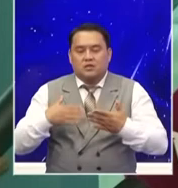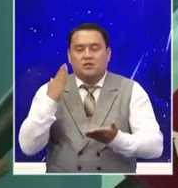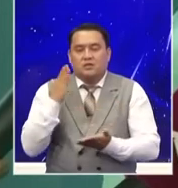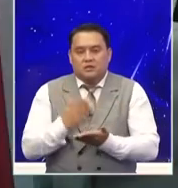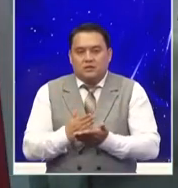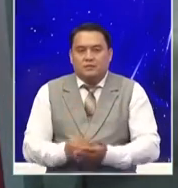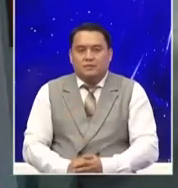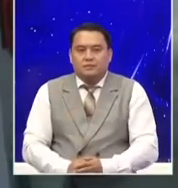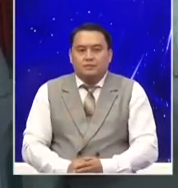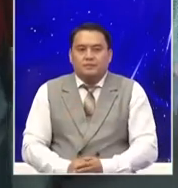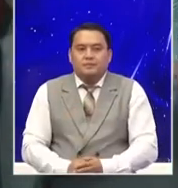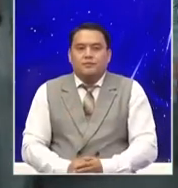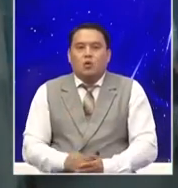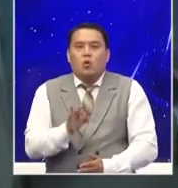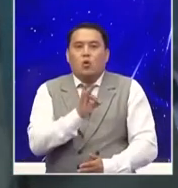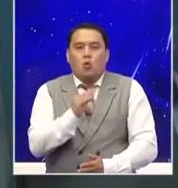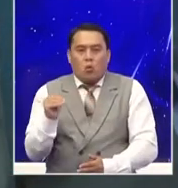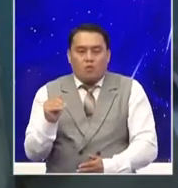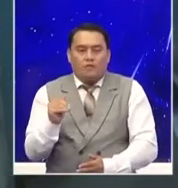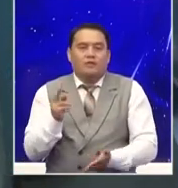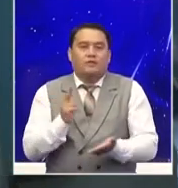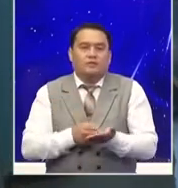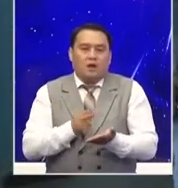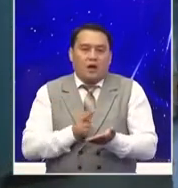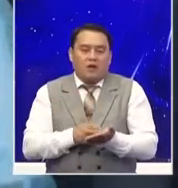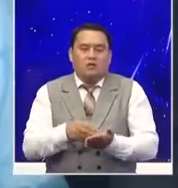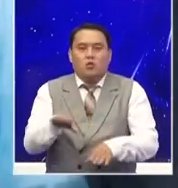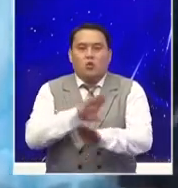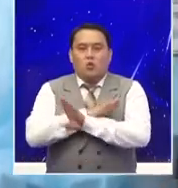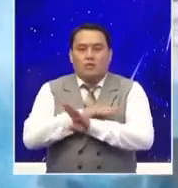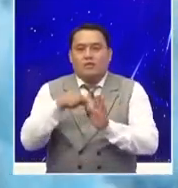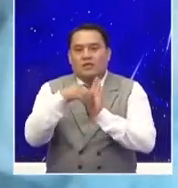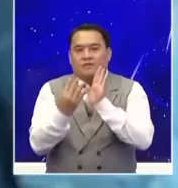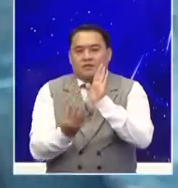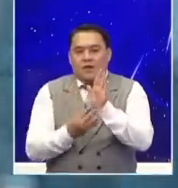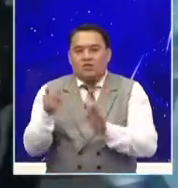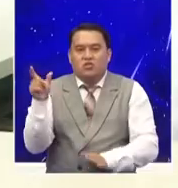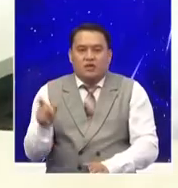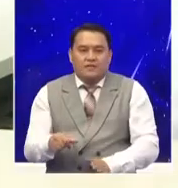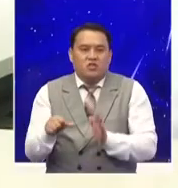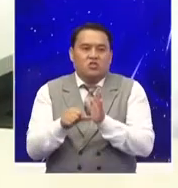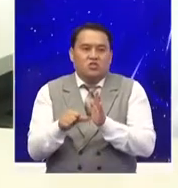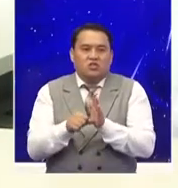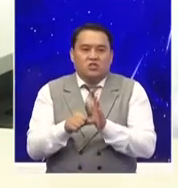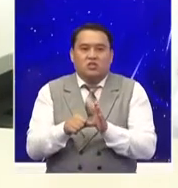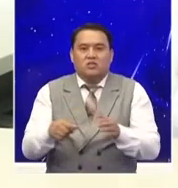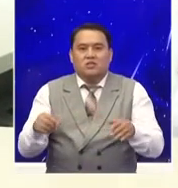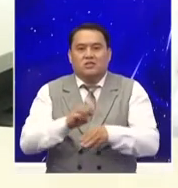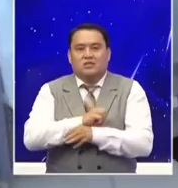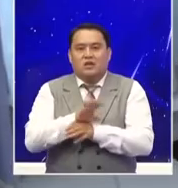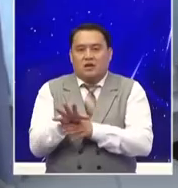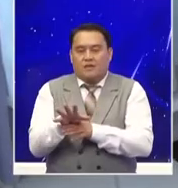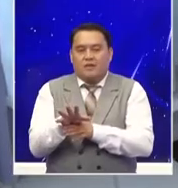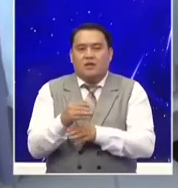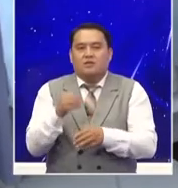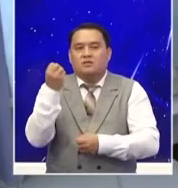хватает. По официальным данным, в Капшагайском регионе от пневмонии скончалось 19 человек. У шестерых причиной смерти стал коронавирус.